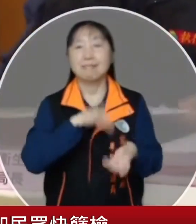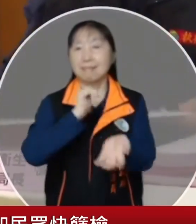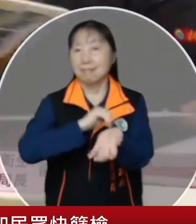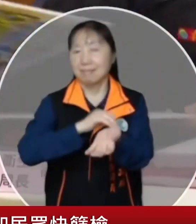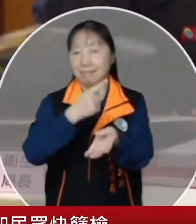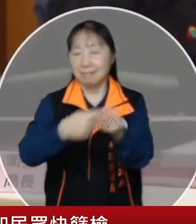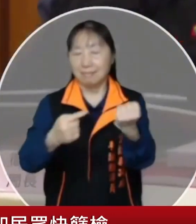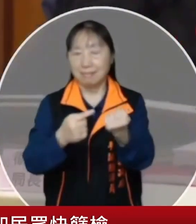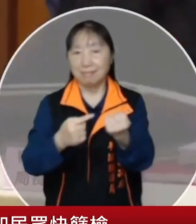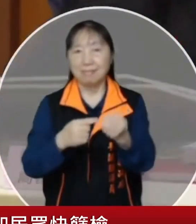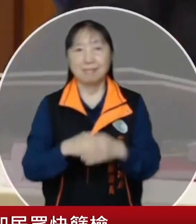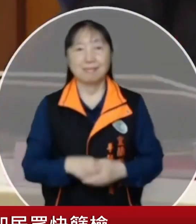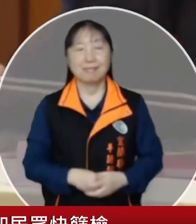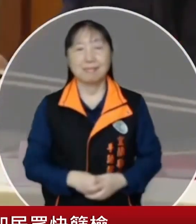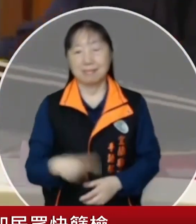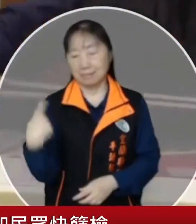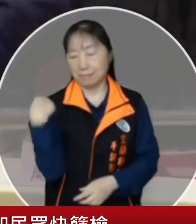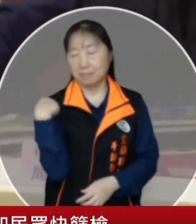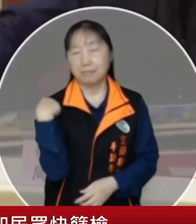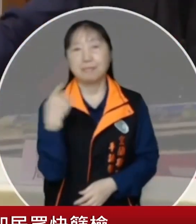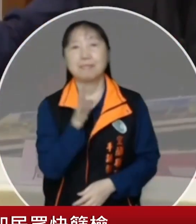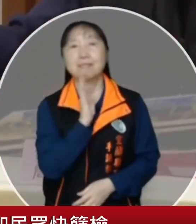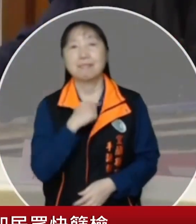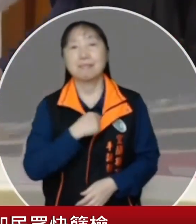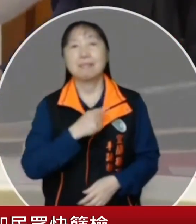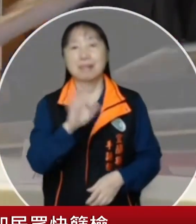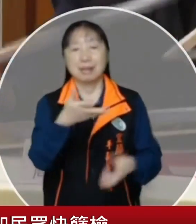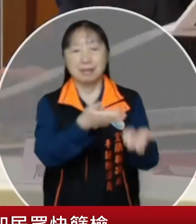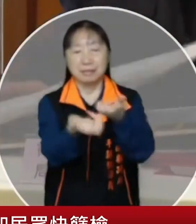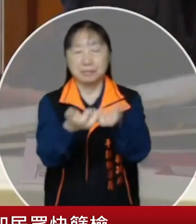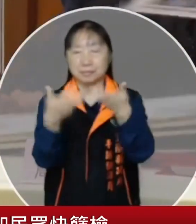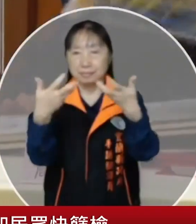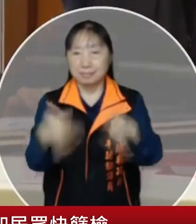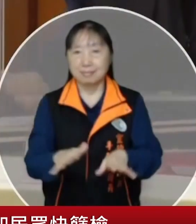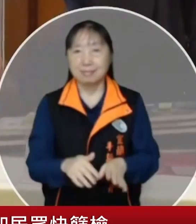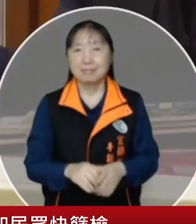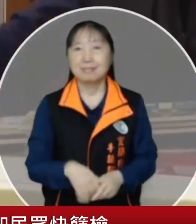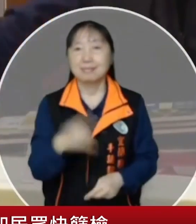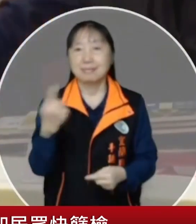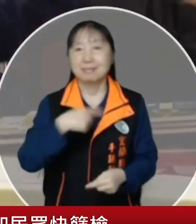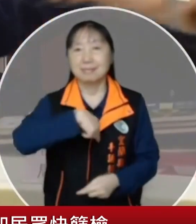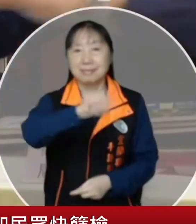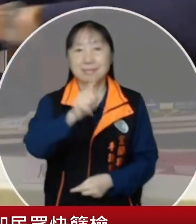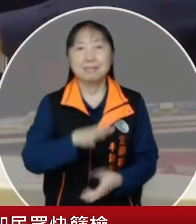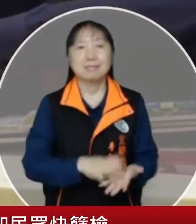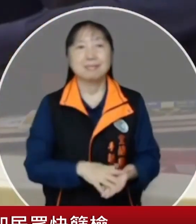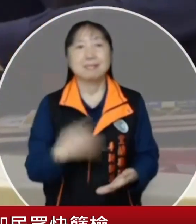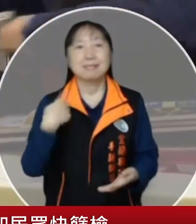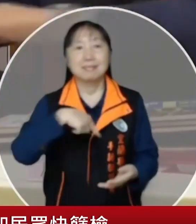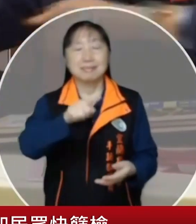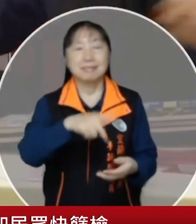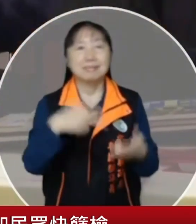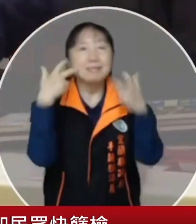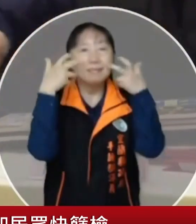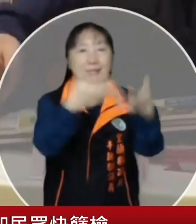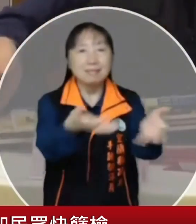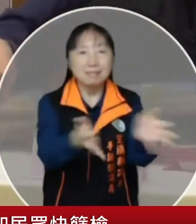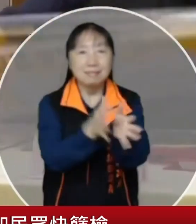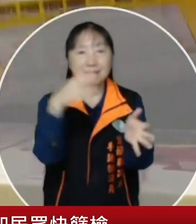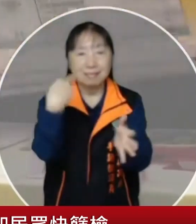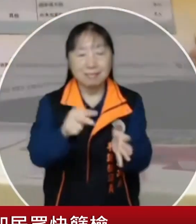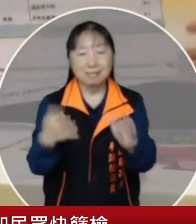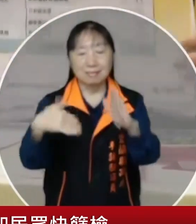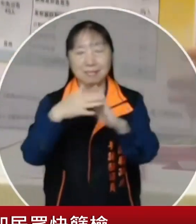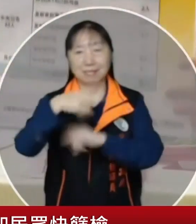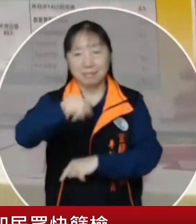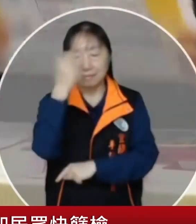动员。昨天呢，兵分多路进到部落、学校等地的采检，但